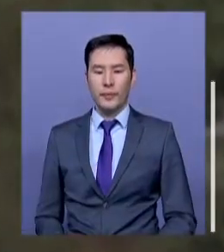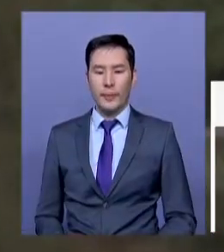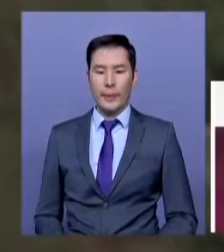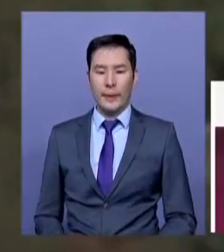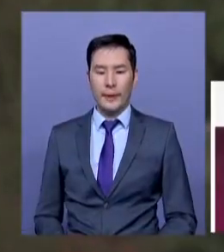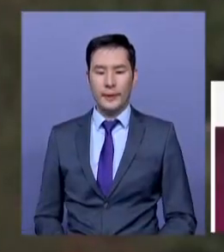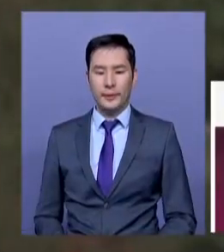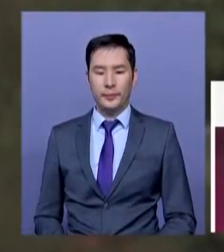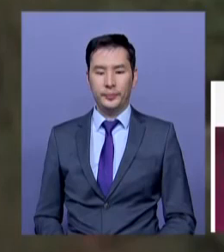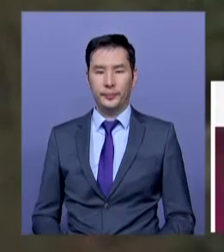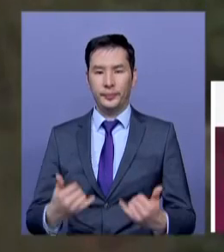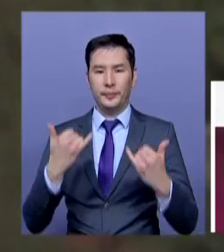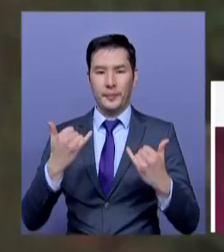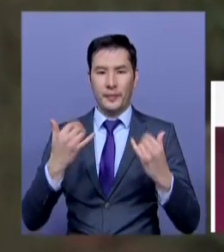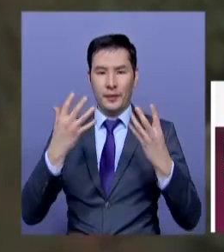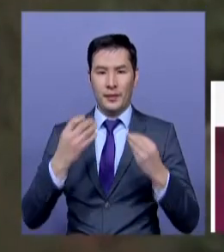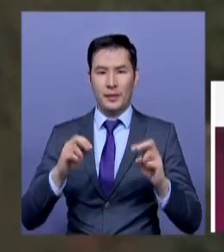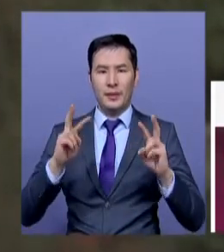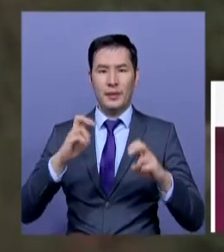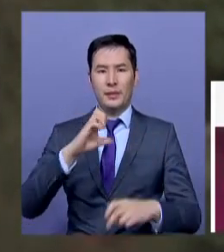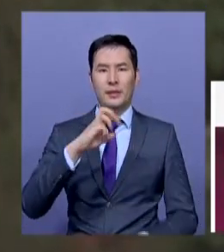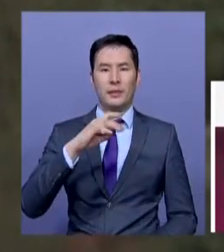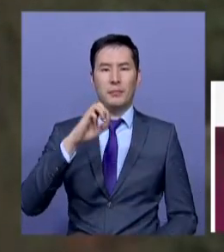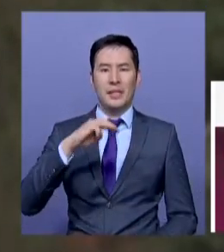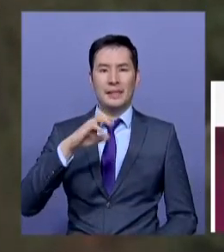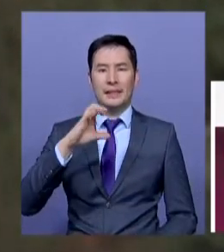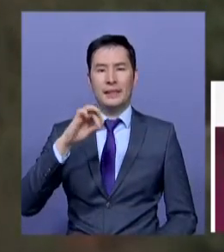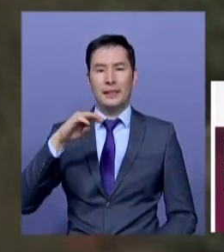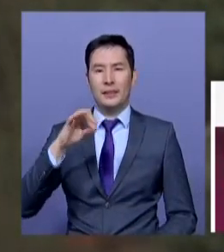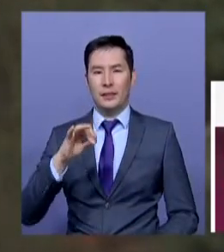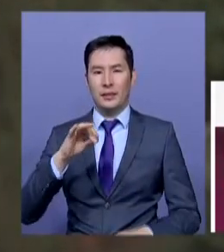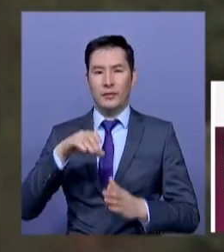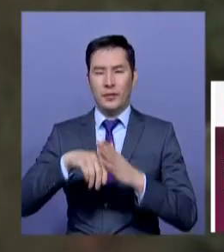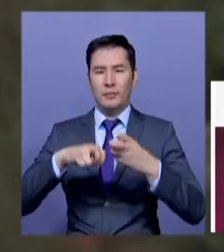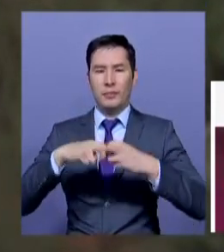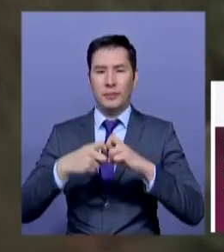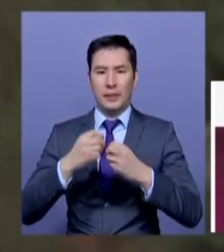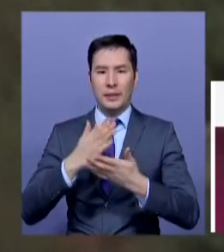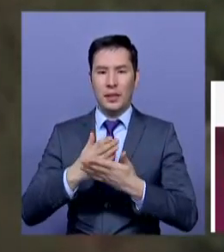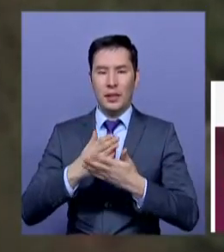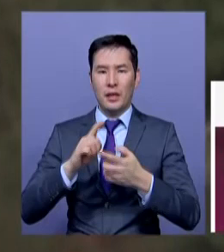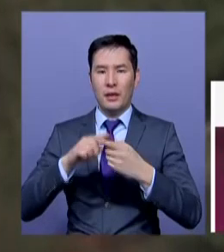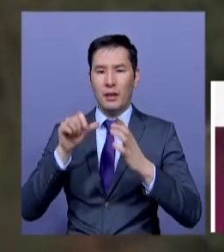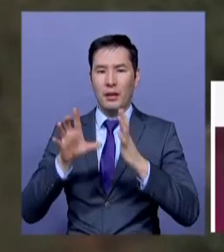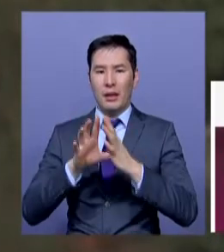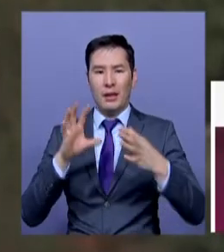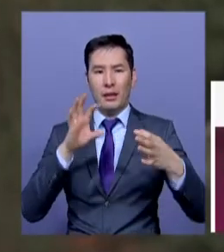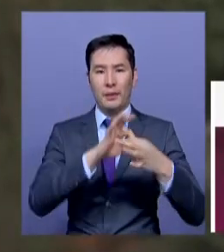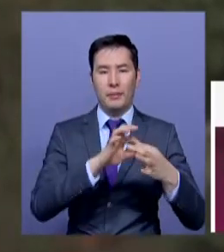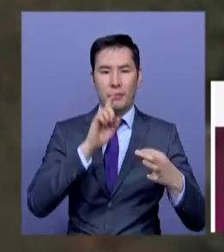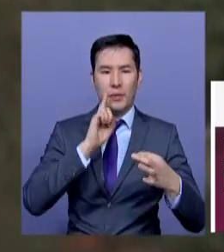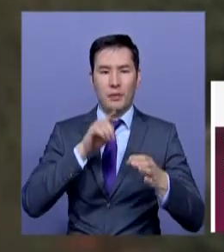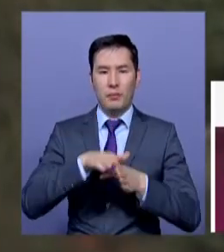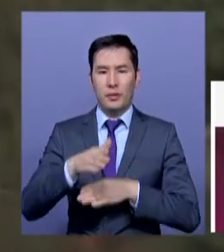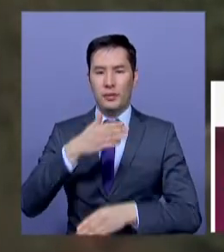Қазір бізде Smart City тұрғын үй кешенімен қиындықтар туындап отыр. Олар біздің жобалық жылу жолына қосылуы керек еді. Әлі күнге кірікпей отыр. Сондықтан да